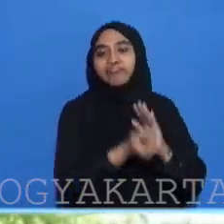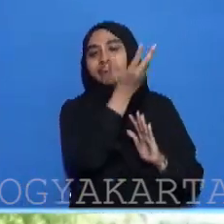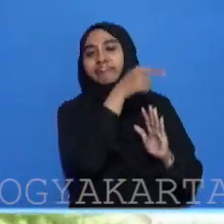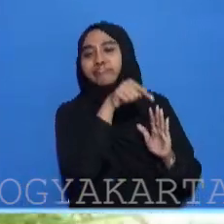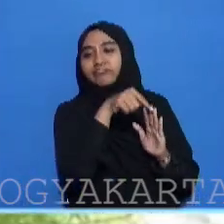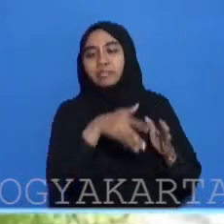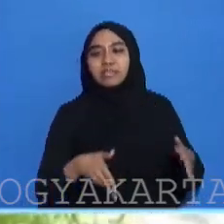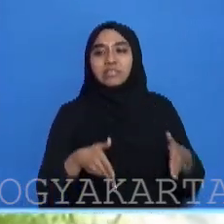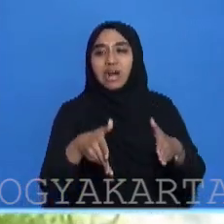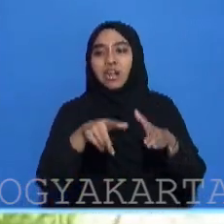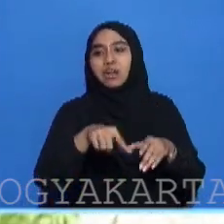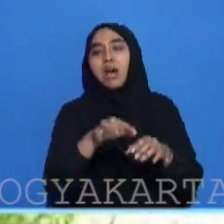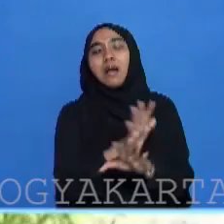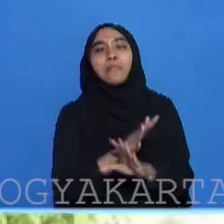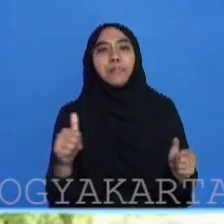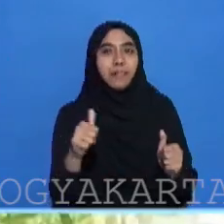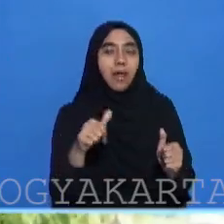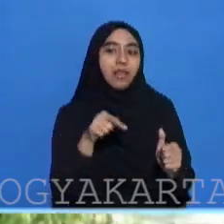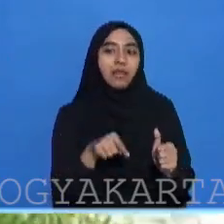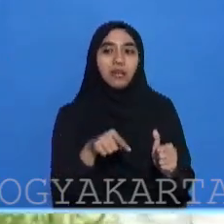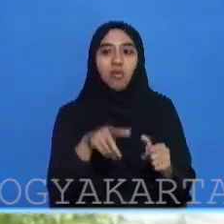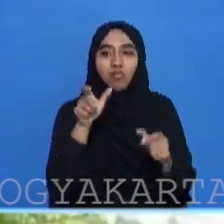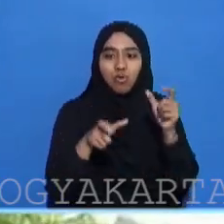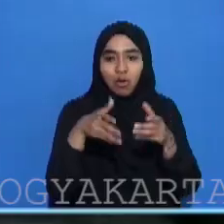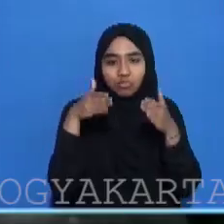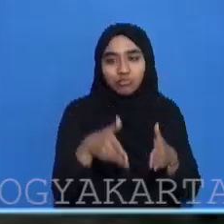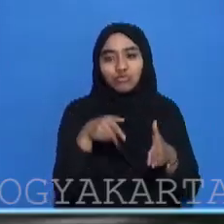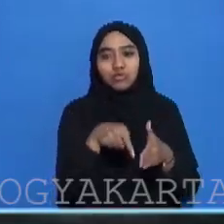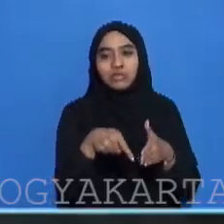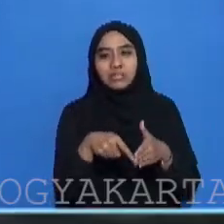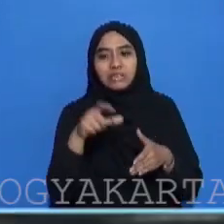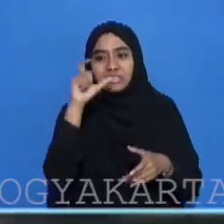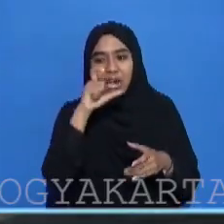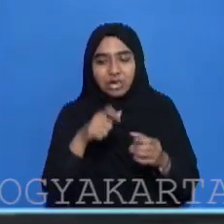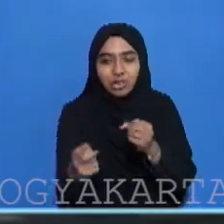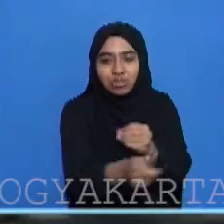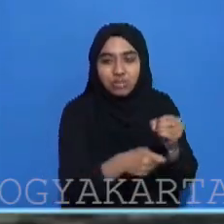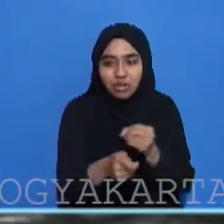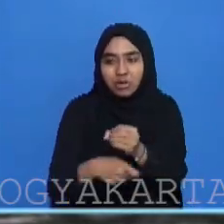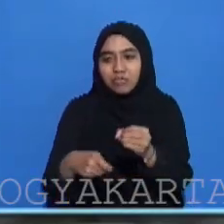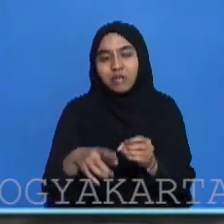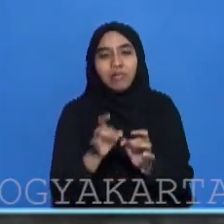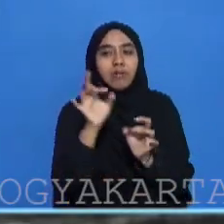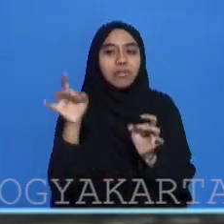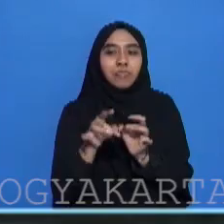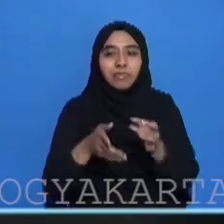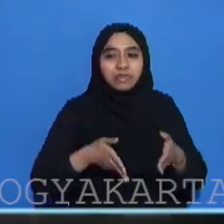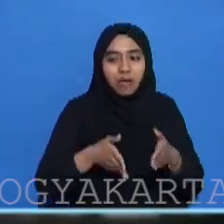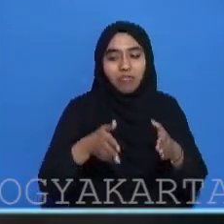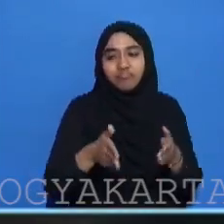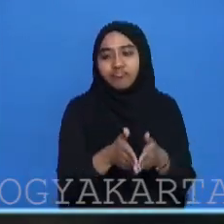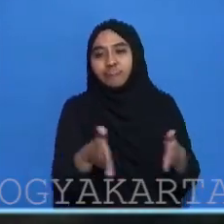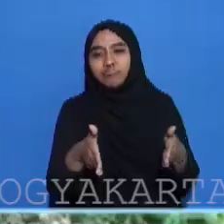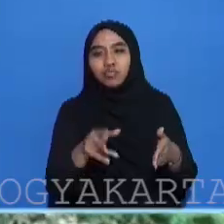buat orang ngarit sama pejalan kaki udah enak saat ini kondisi jalan selebar kurang lebih 2